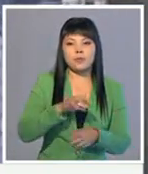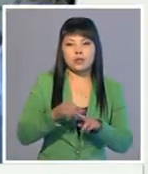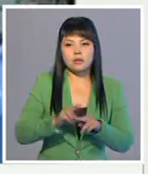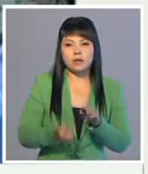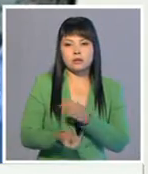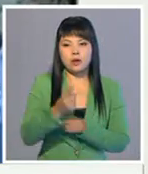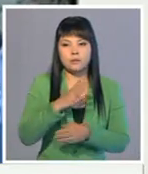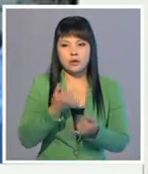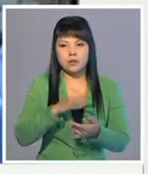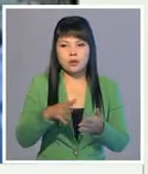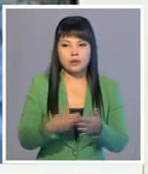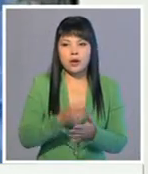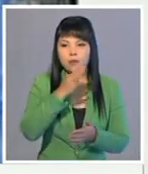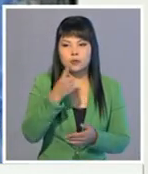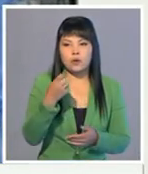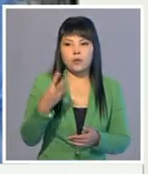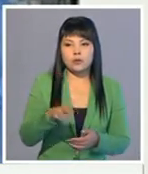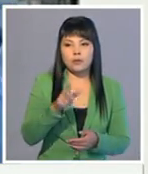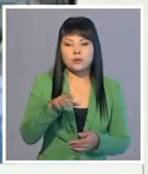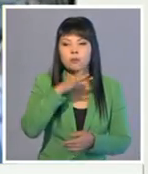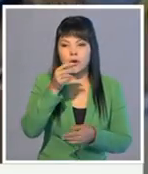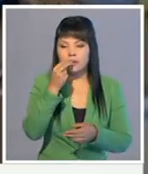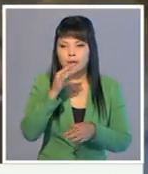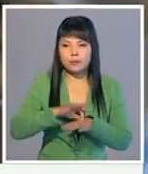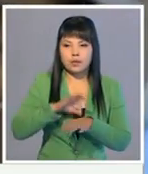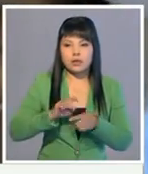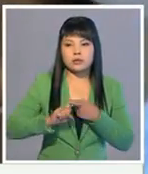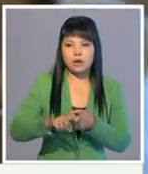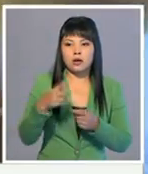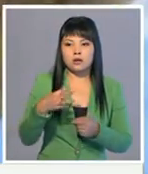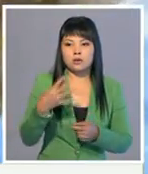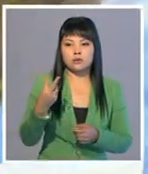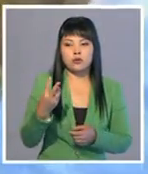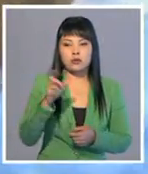Күні бүгінге дейін Қытайда 130 адам осы тұмауды жұқтырып, олардың 43-і қаза тапқан.